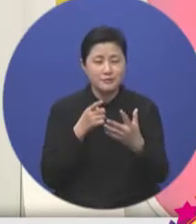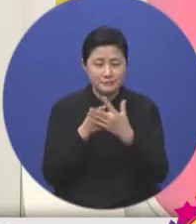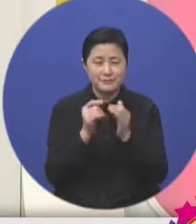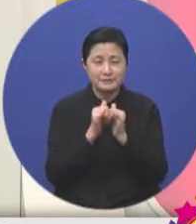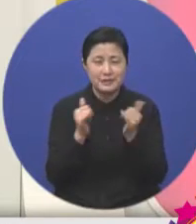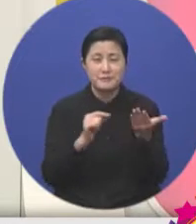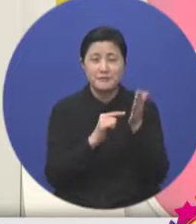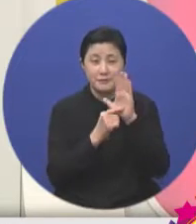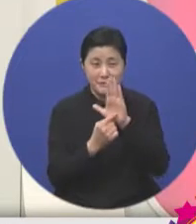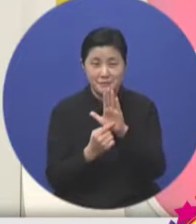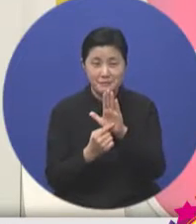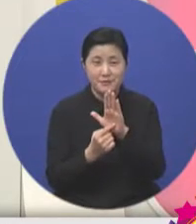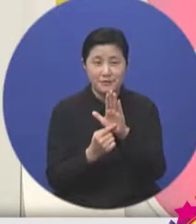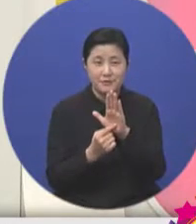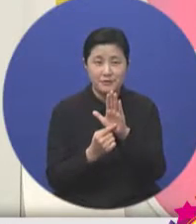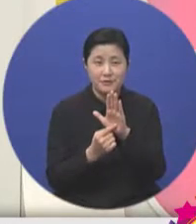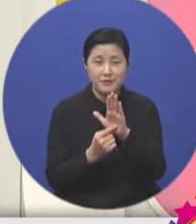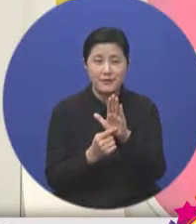당첨되신 분들도 또